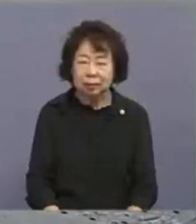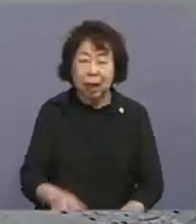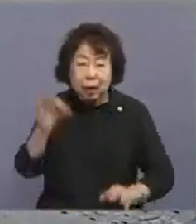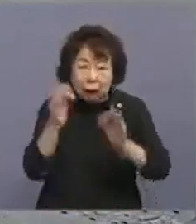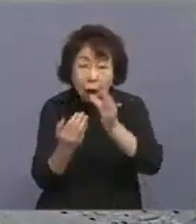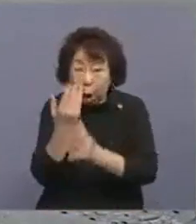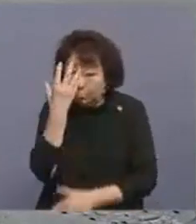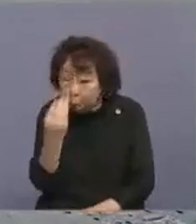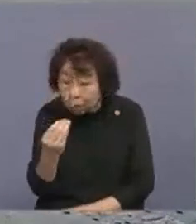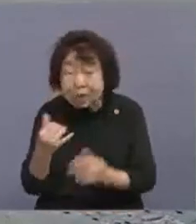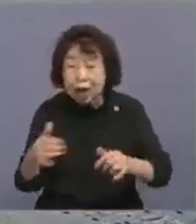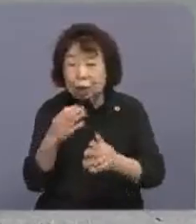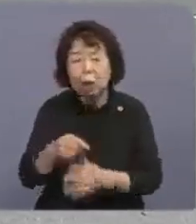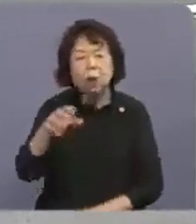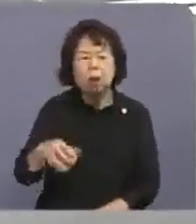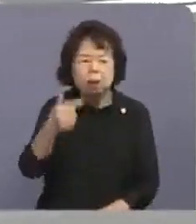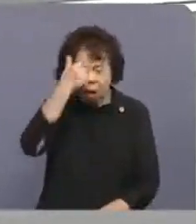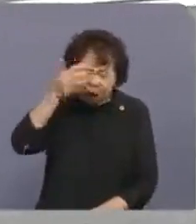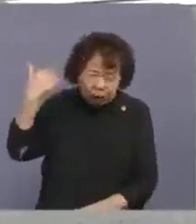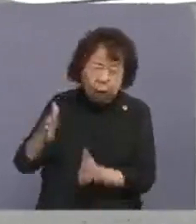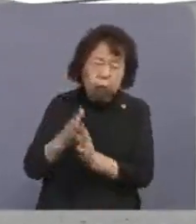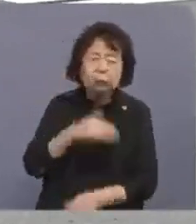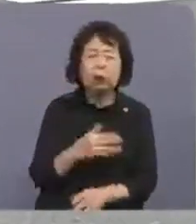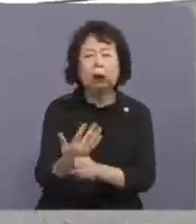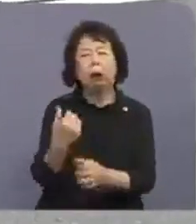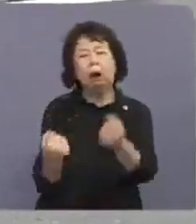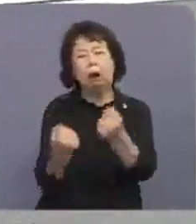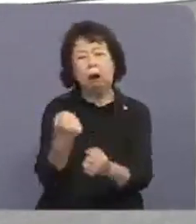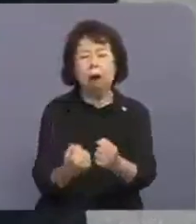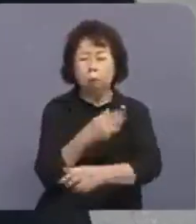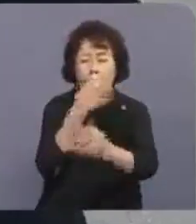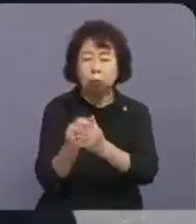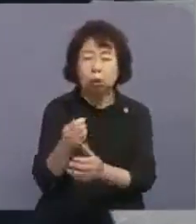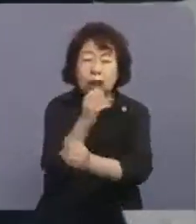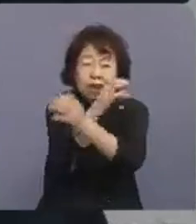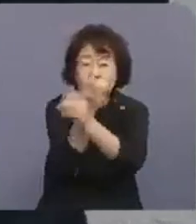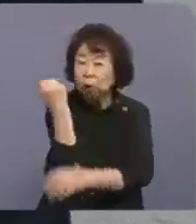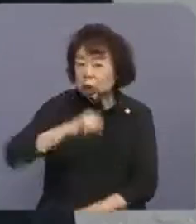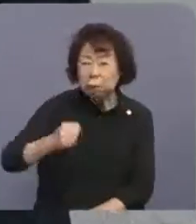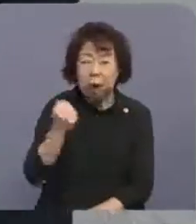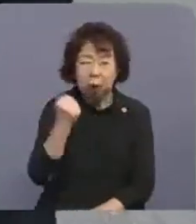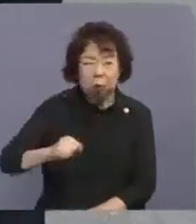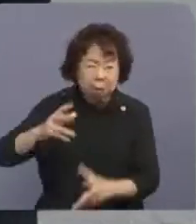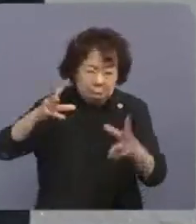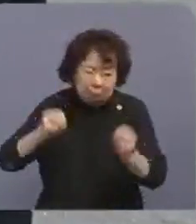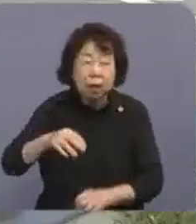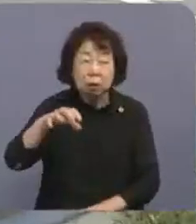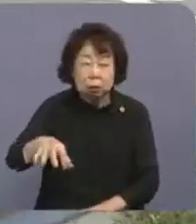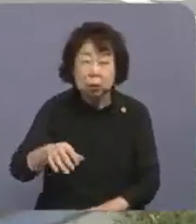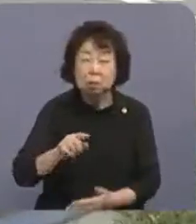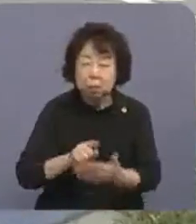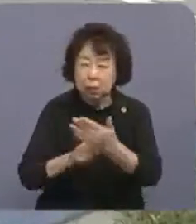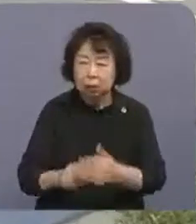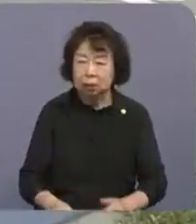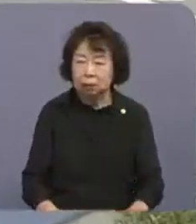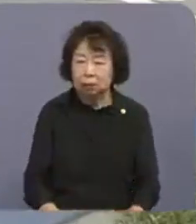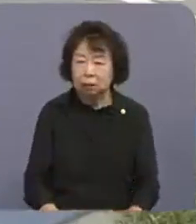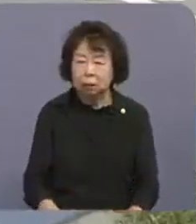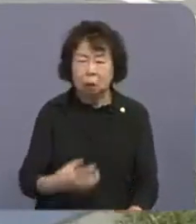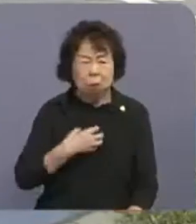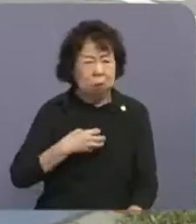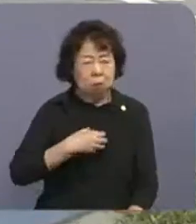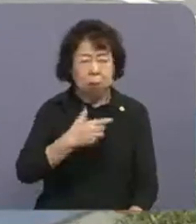사고를 목격했던 시민은 이곳이 예전부터 화물 차량들의 신호 위반이 잦았던 곳이라고 말합니다. 위험한 게 좀 많습니다.